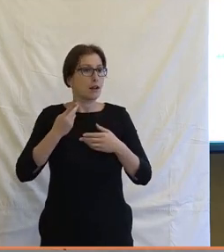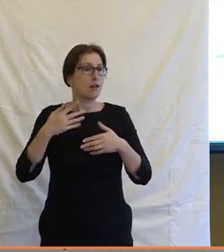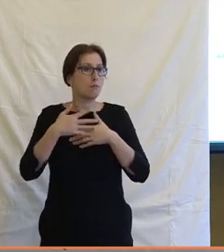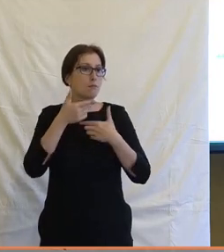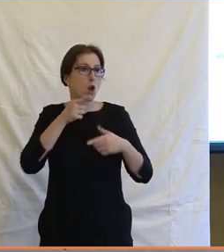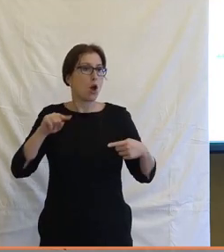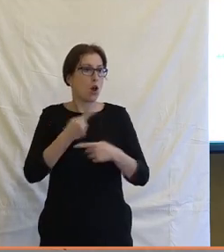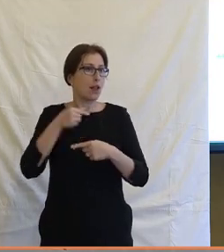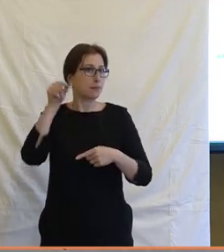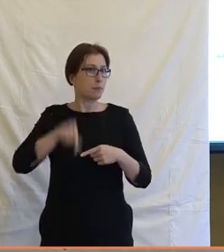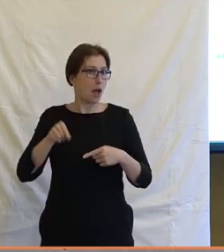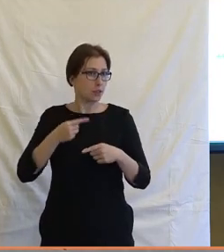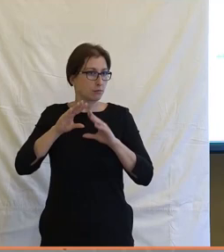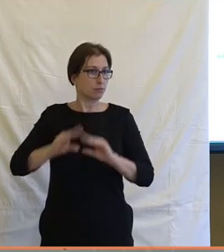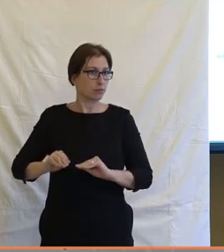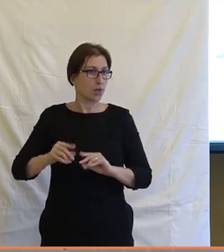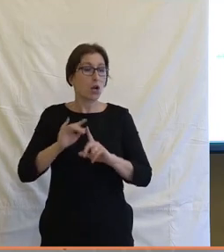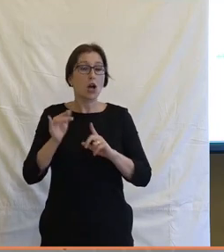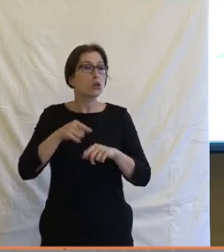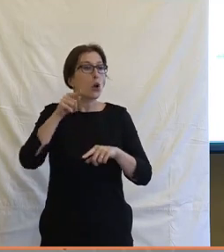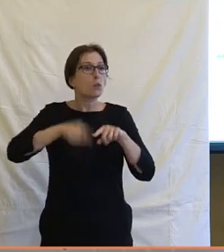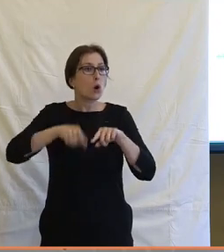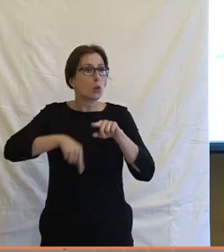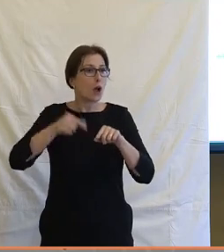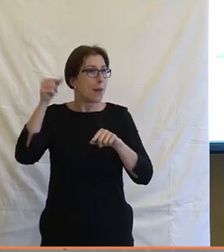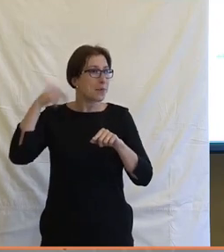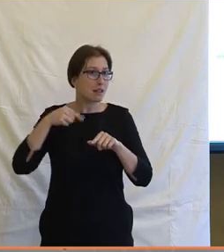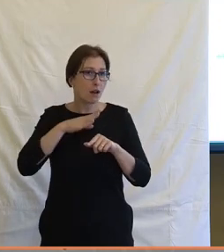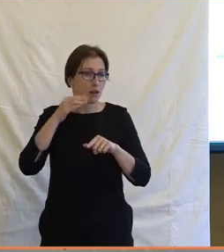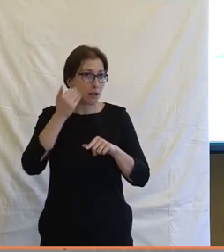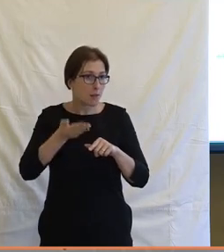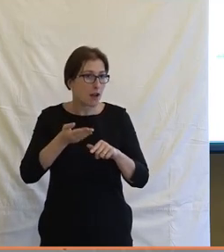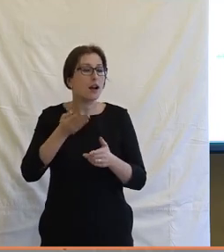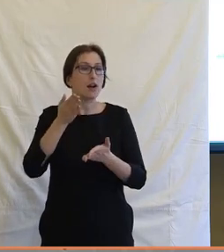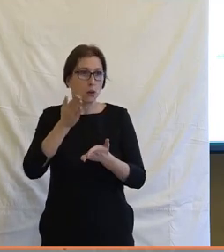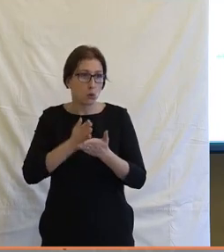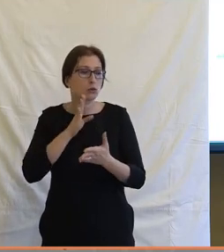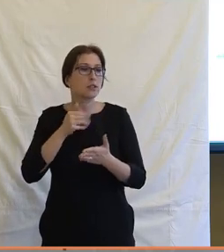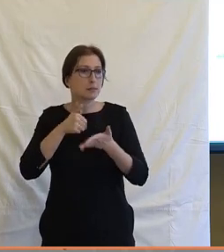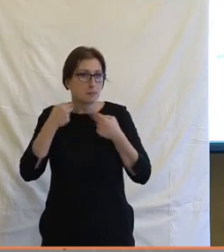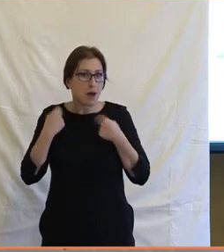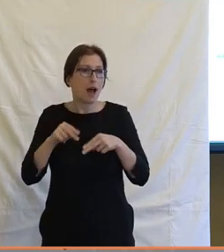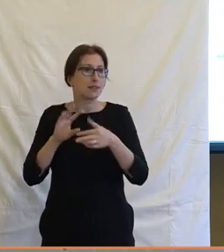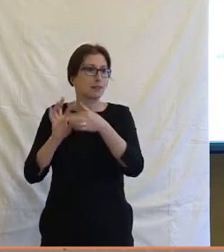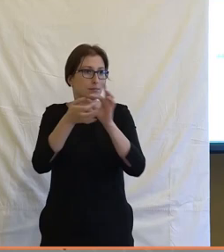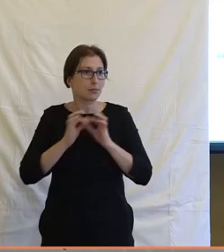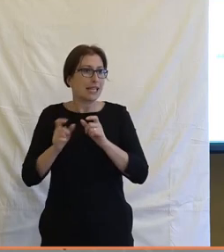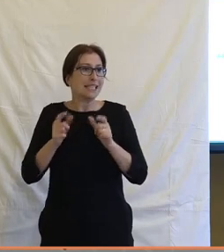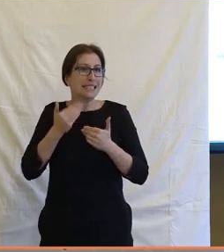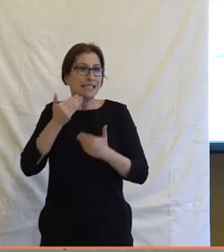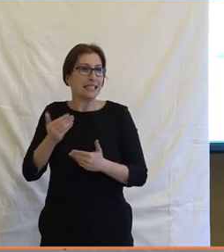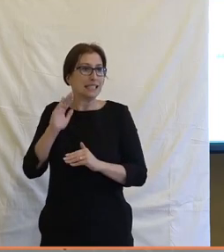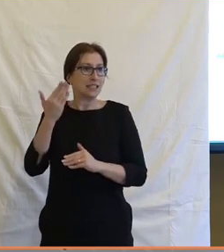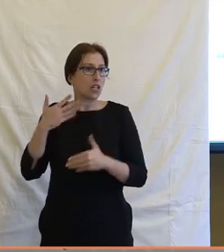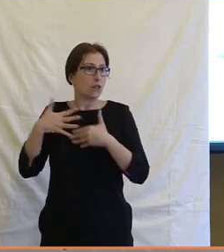nemají úplně přerušenou míchu, tak se právě díky těmhletěm cvičením vlastně znovu obnovují ty spoje v rámci těch zrcadlových neuronů. Takže my to